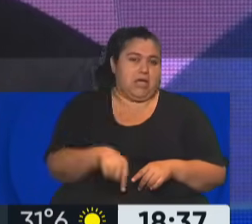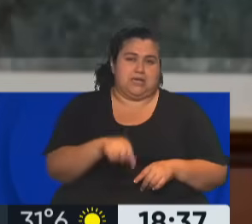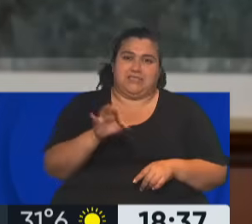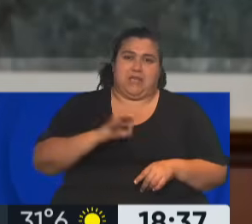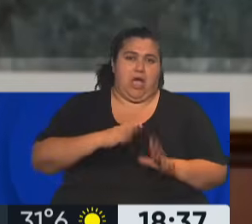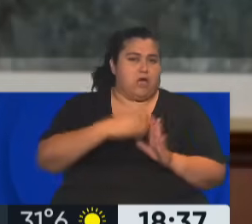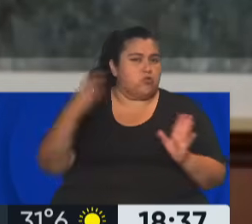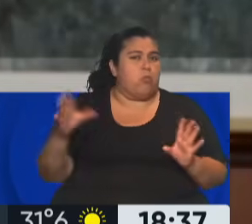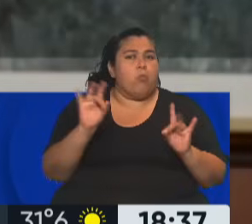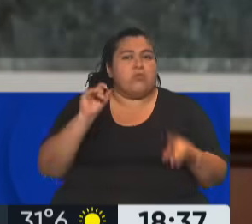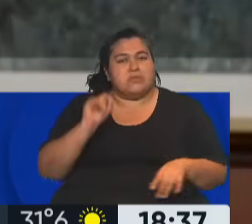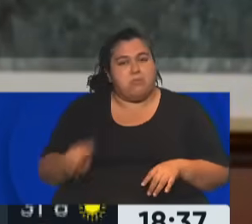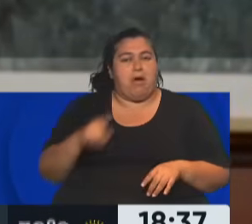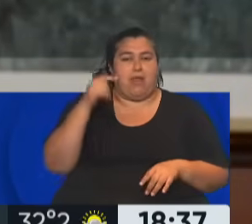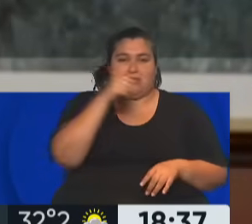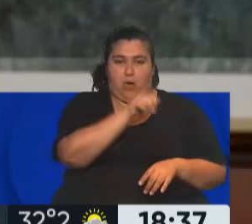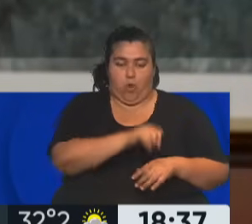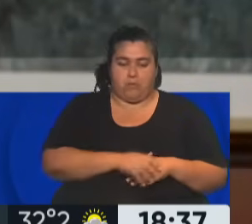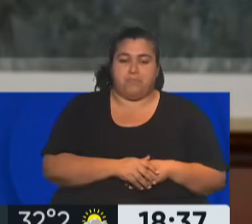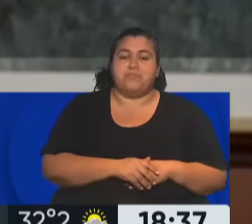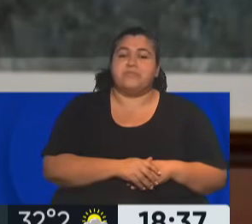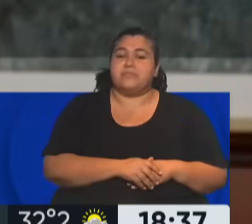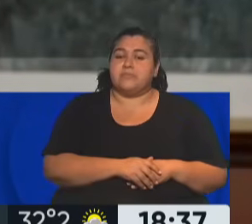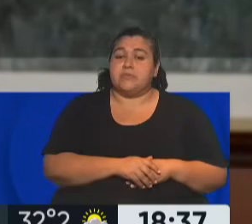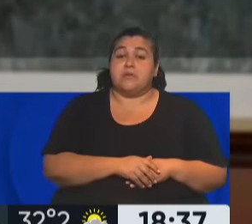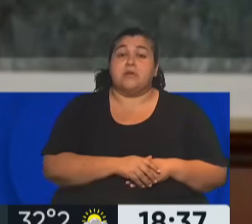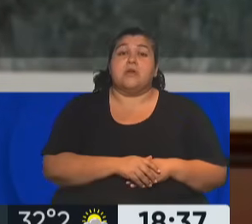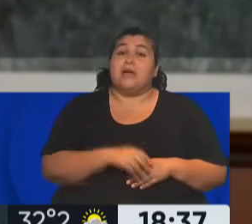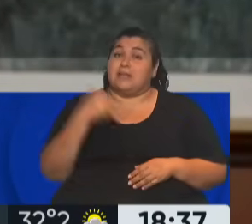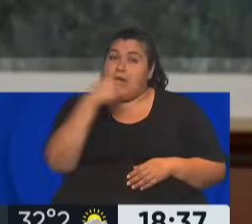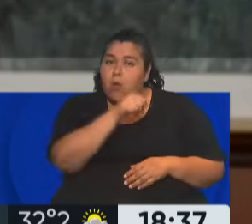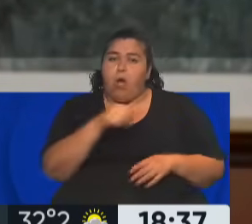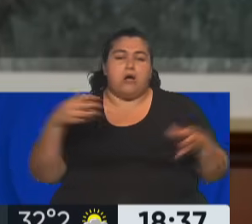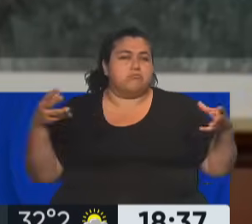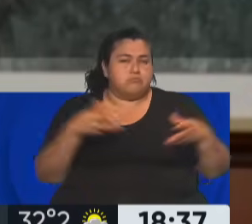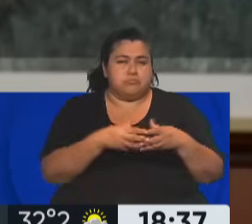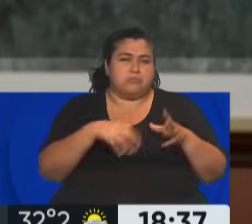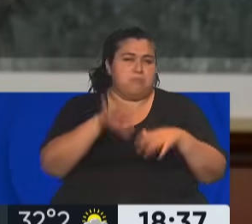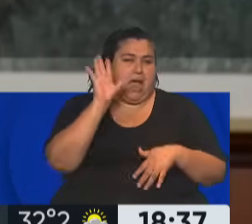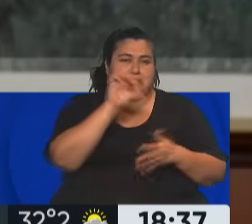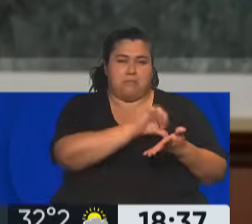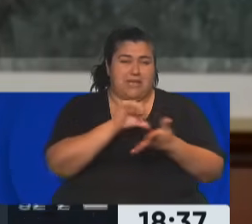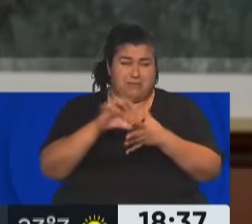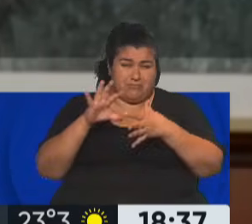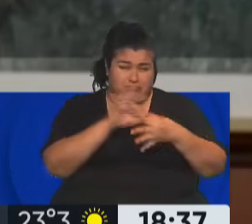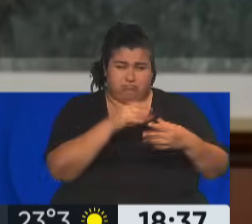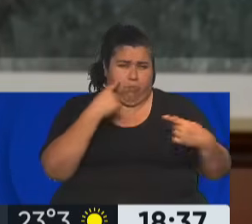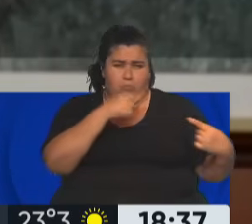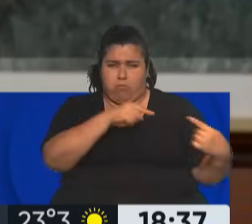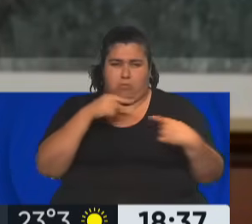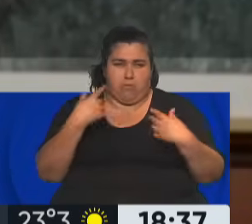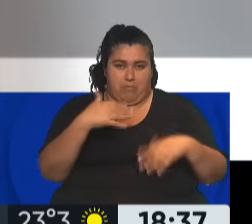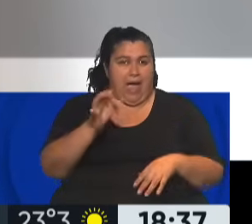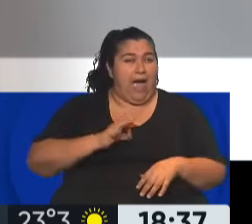年。 两岸同胞血浓于水，祖国统一的历史大势不可阻